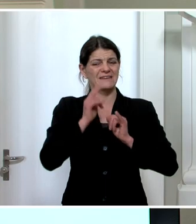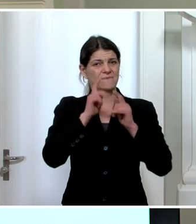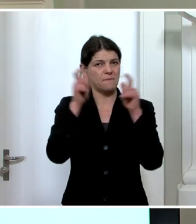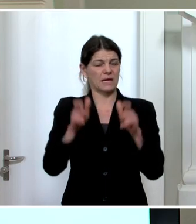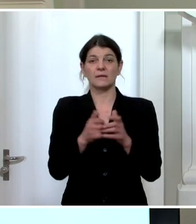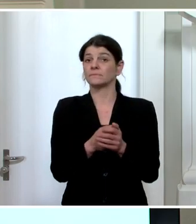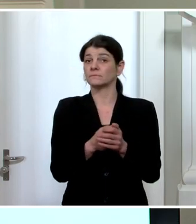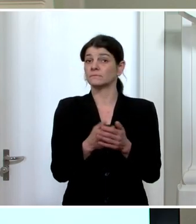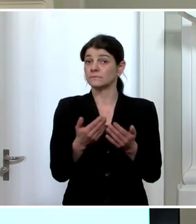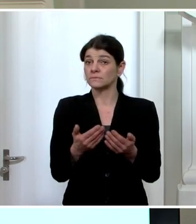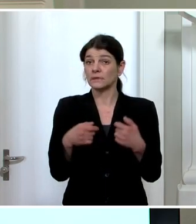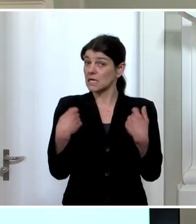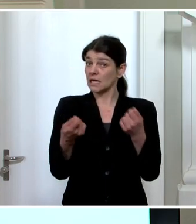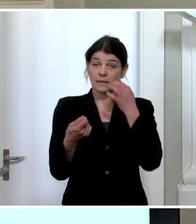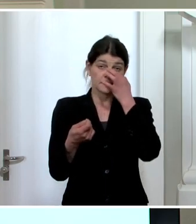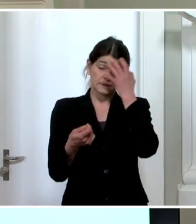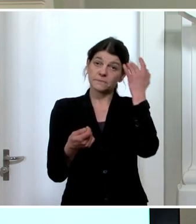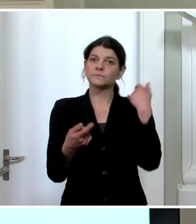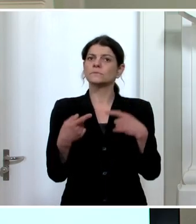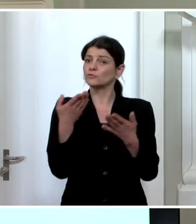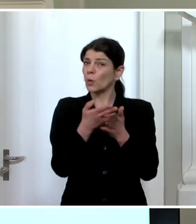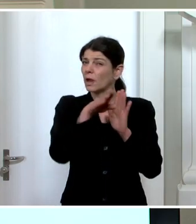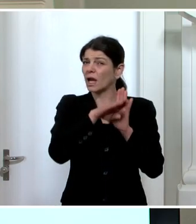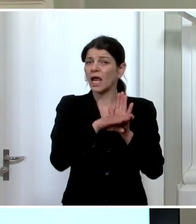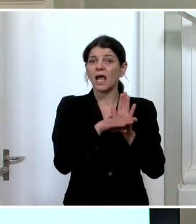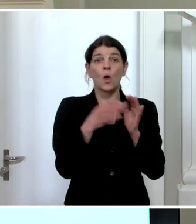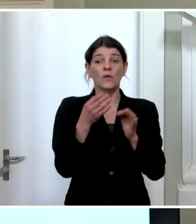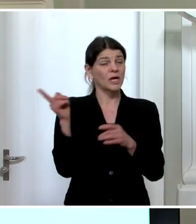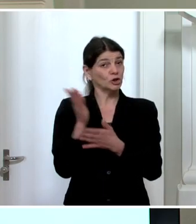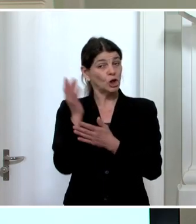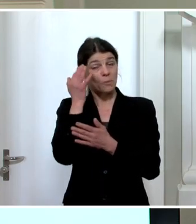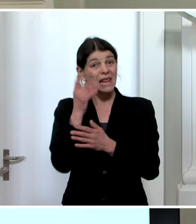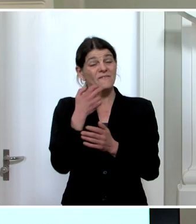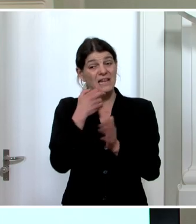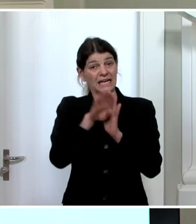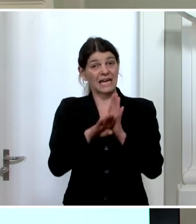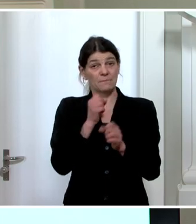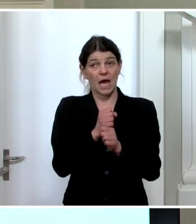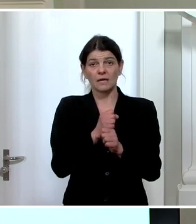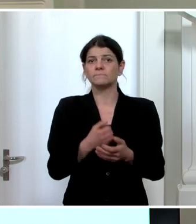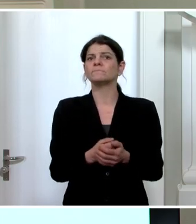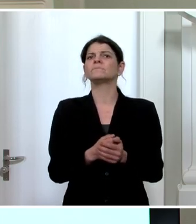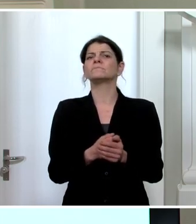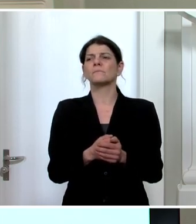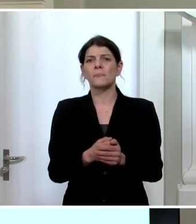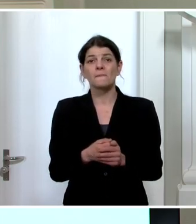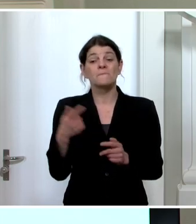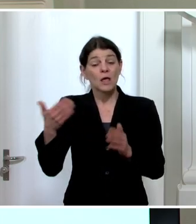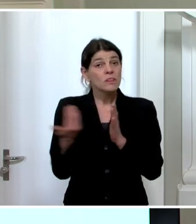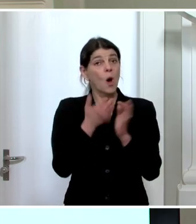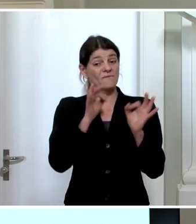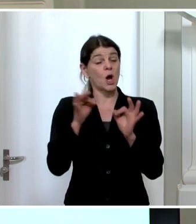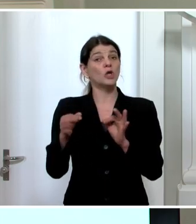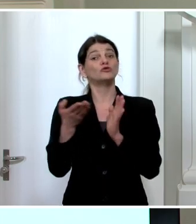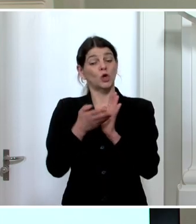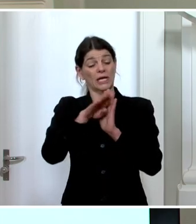Industrieunternehmen. Gibt es dort bereits Regelungen oder sind solche angedacht? Die in der neuesten Verordnung hat es Regelungen